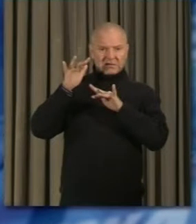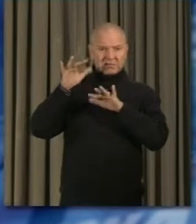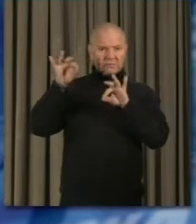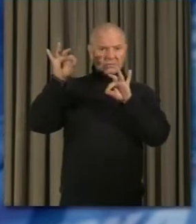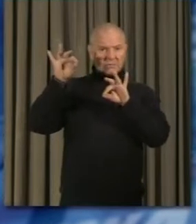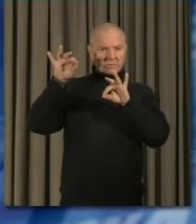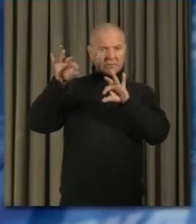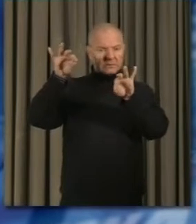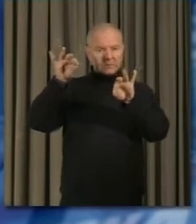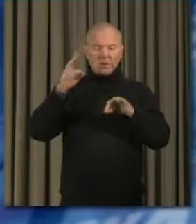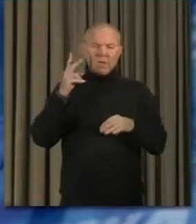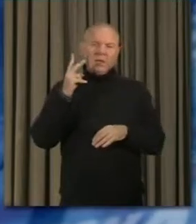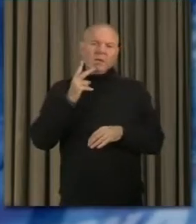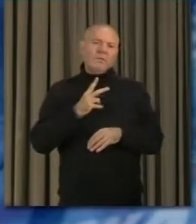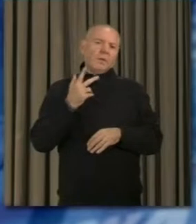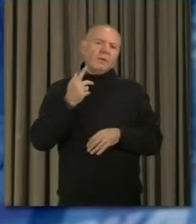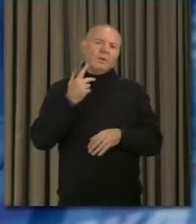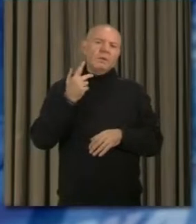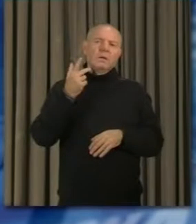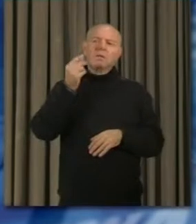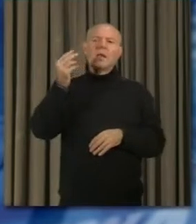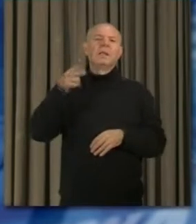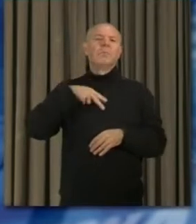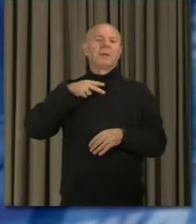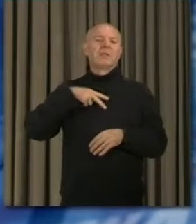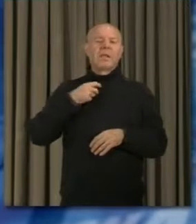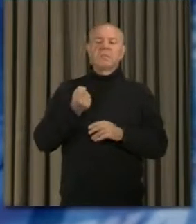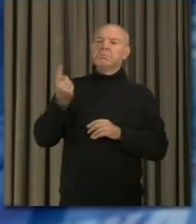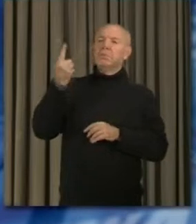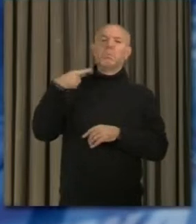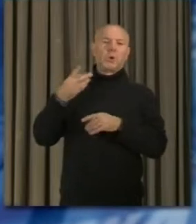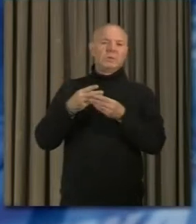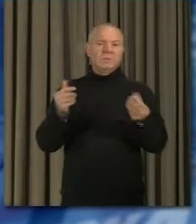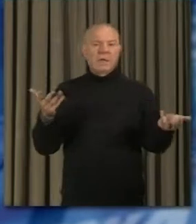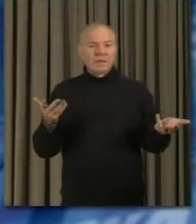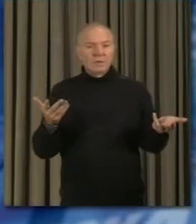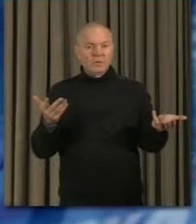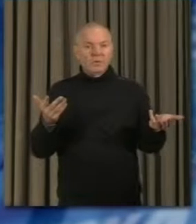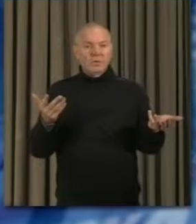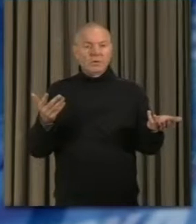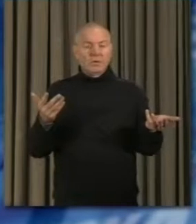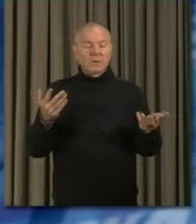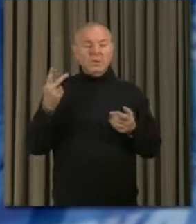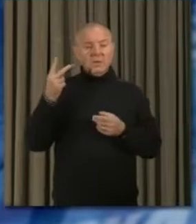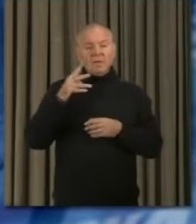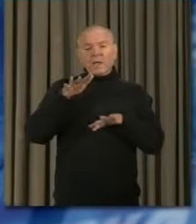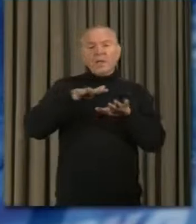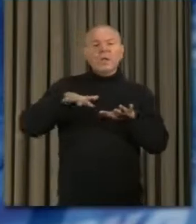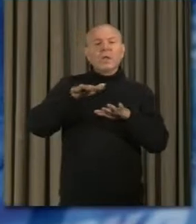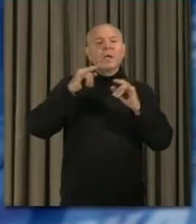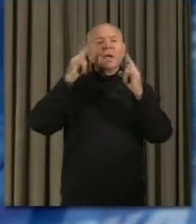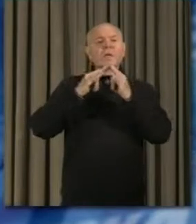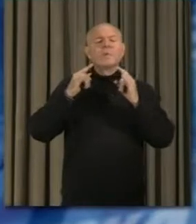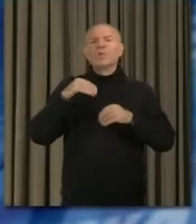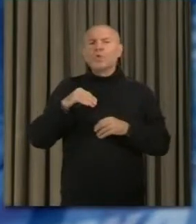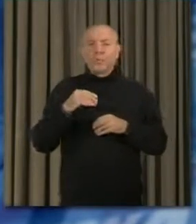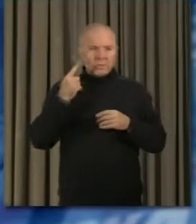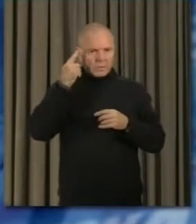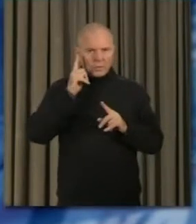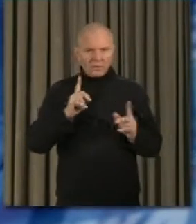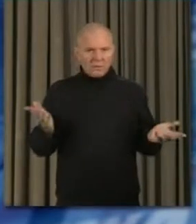tirare fuori ciclicamente dal cilindro privati che vogliono investire e poi spariscono. Non è nemmeno stata individuata l'area in cui collocare il